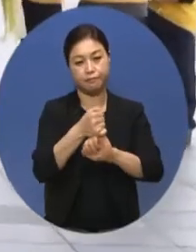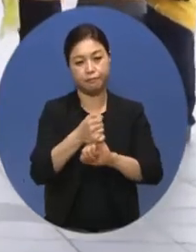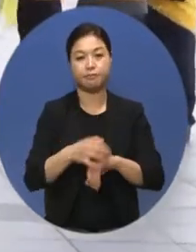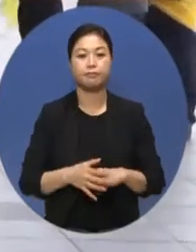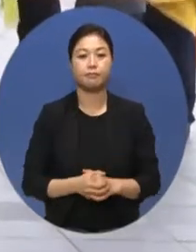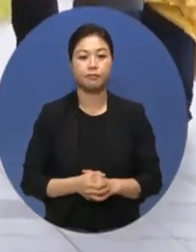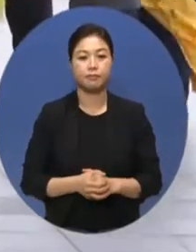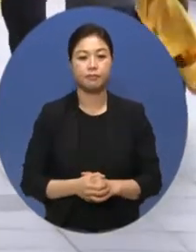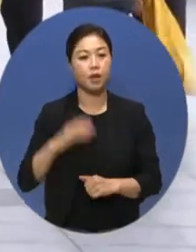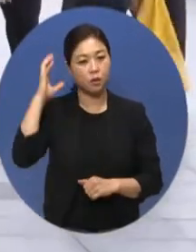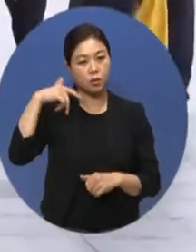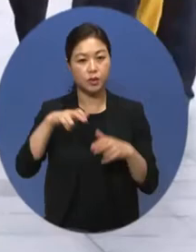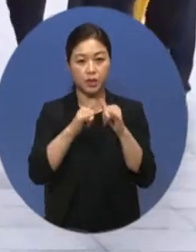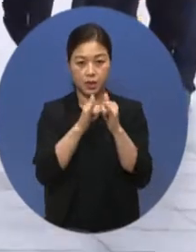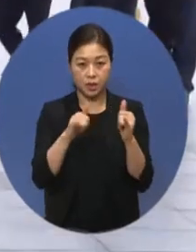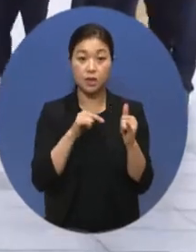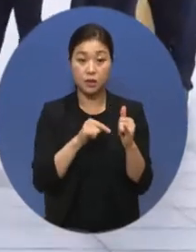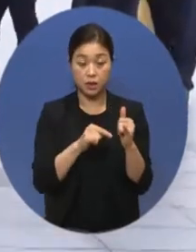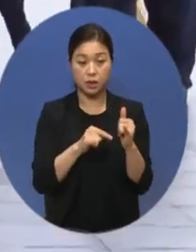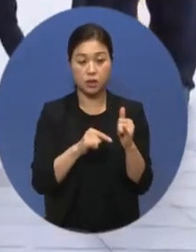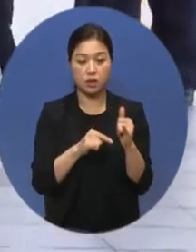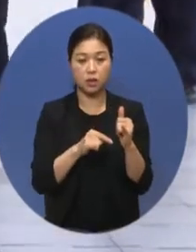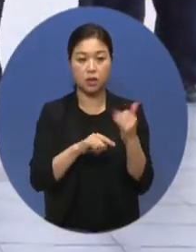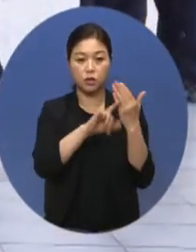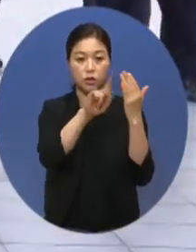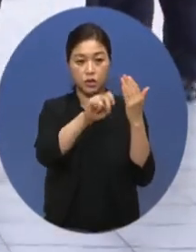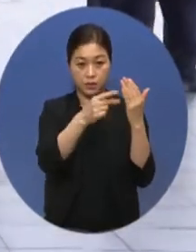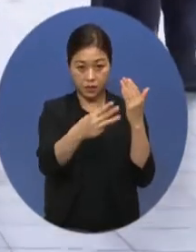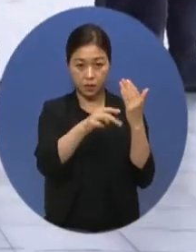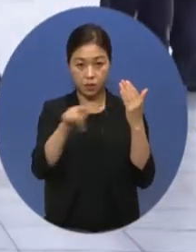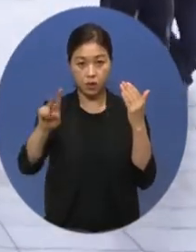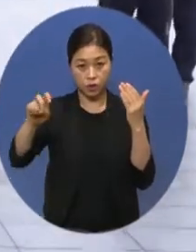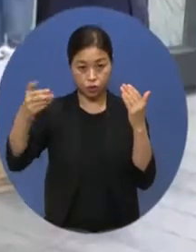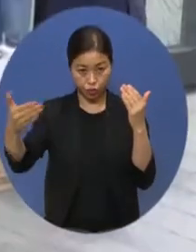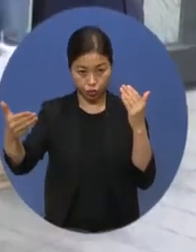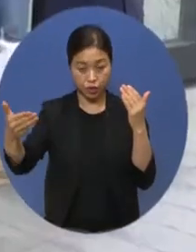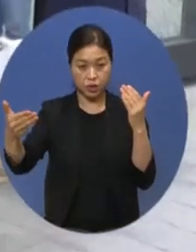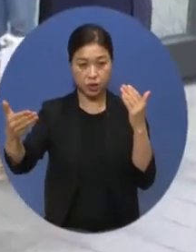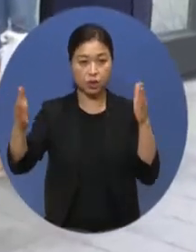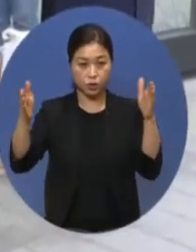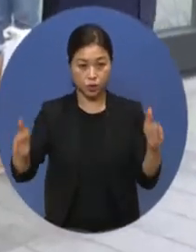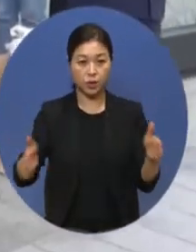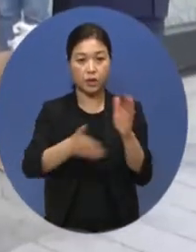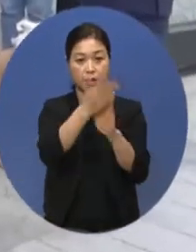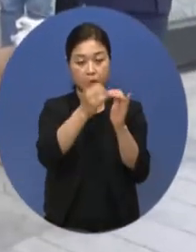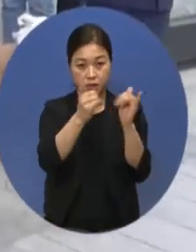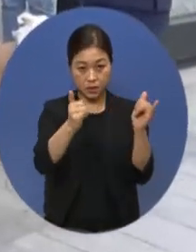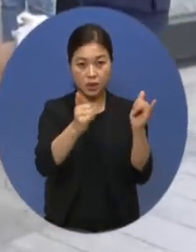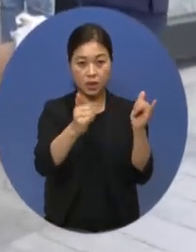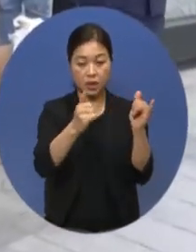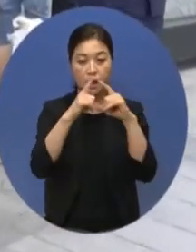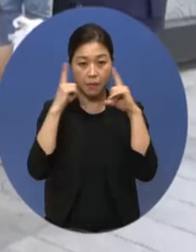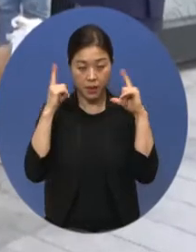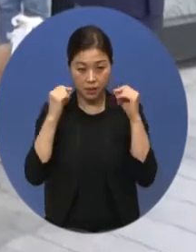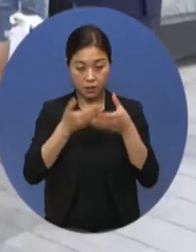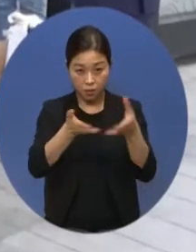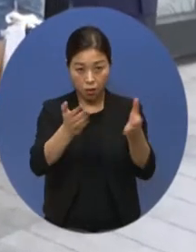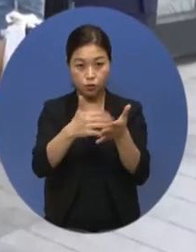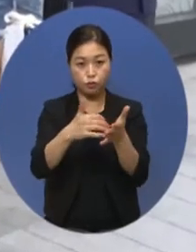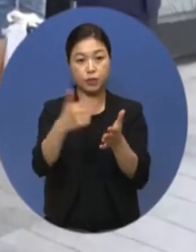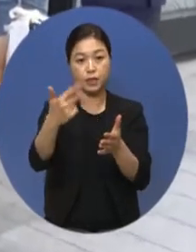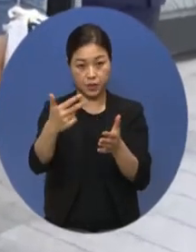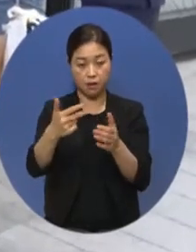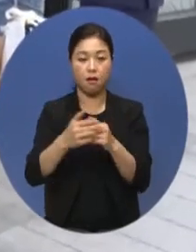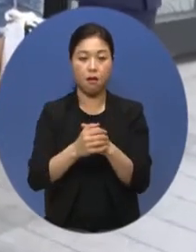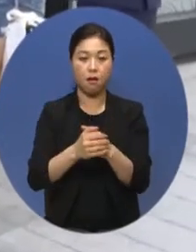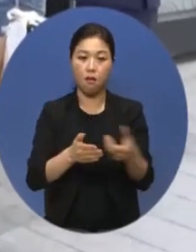영등포 장애인들은 지난 23일부터 29일까지 시민들에게 7천 장의 마스크를 무료로 나누어줘